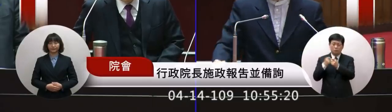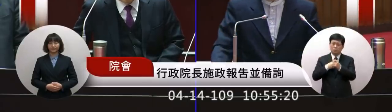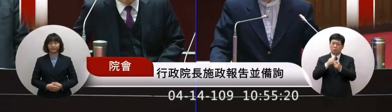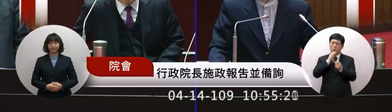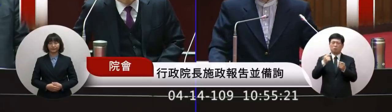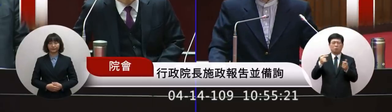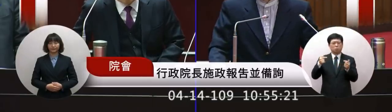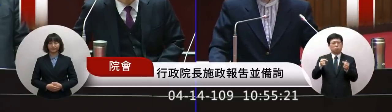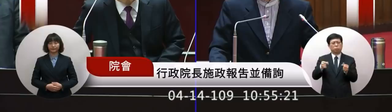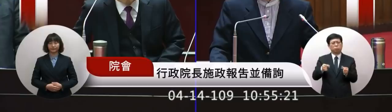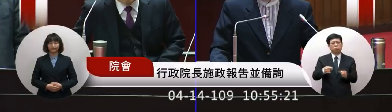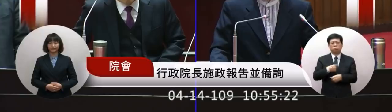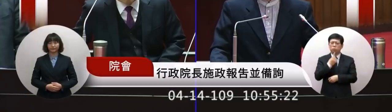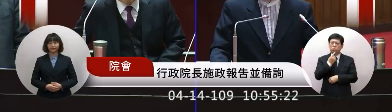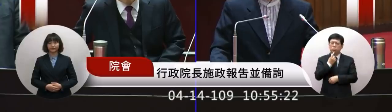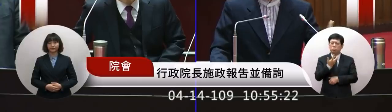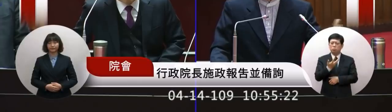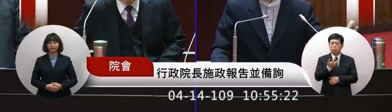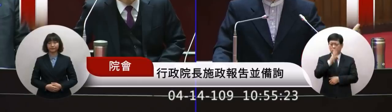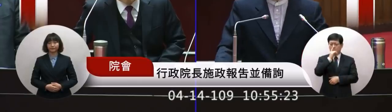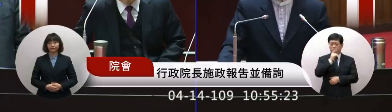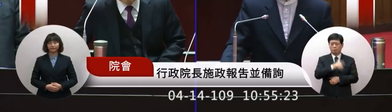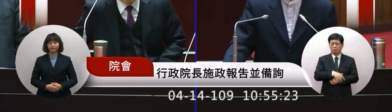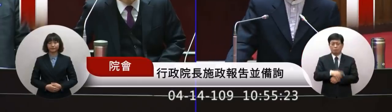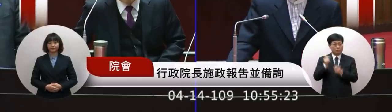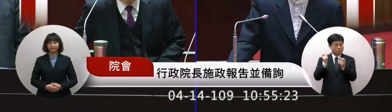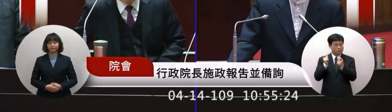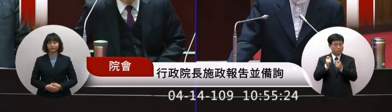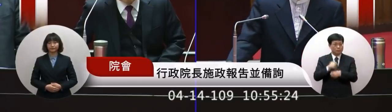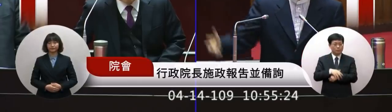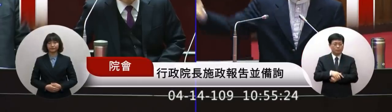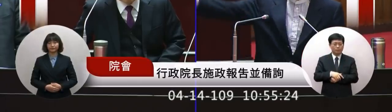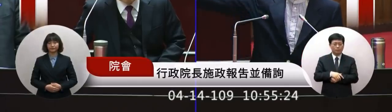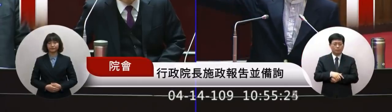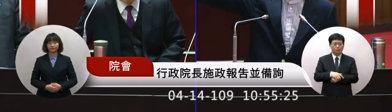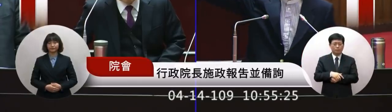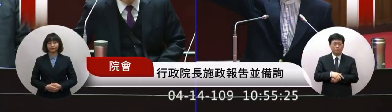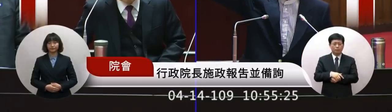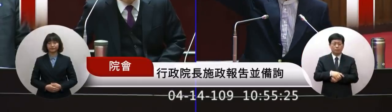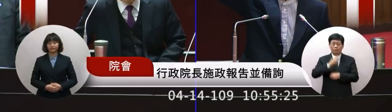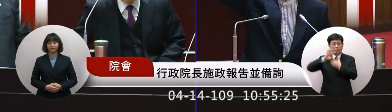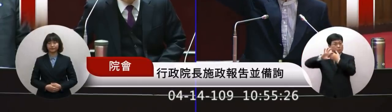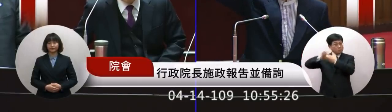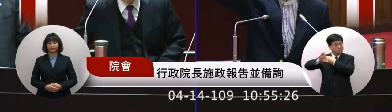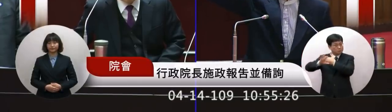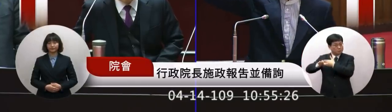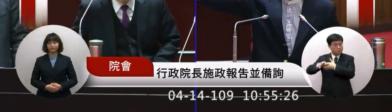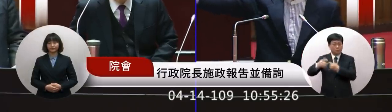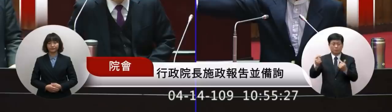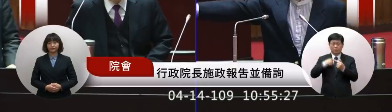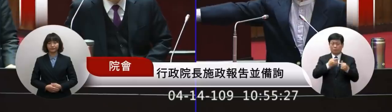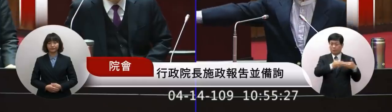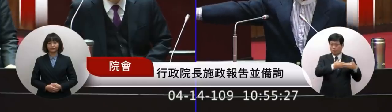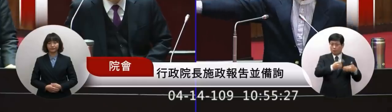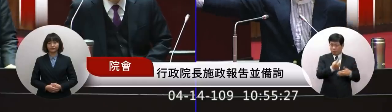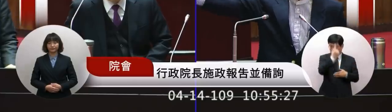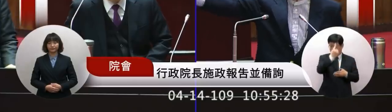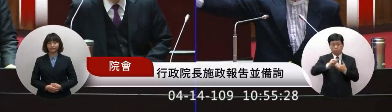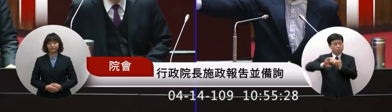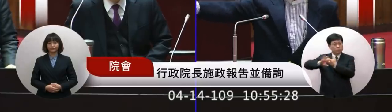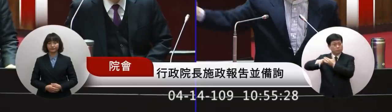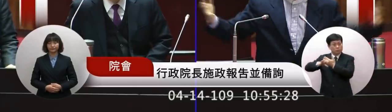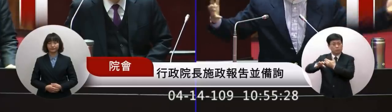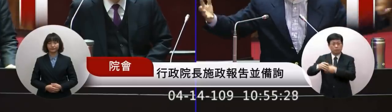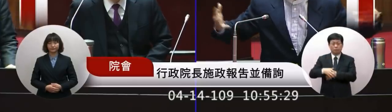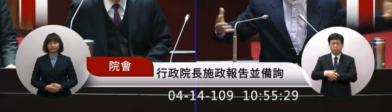严啦。最近来讲的话，其他的国家除了中国大陆以外，其他国